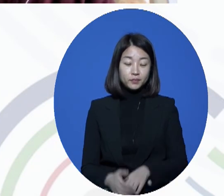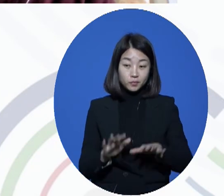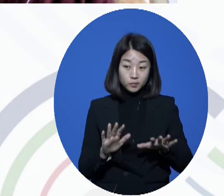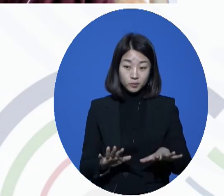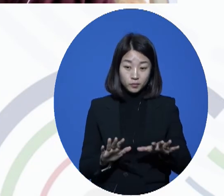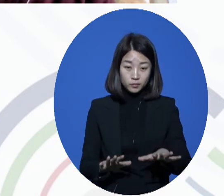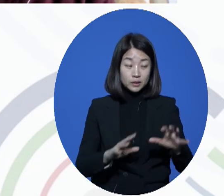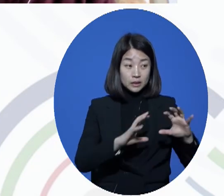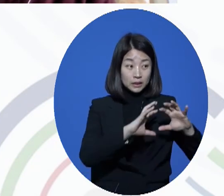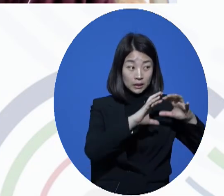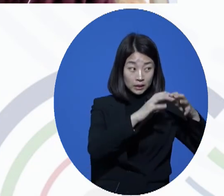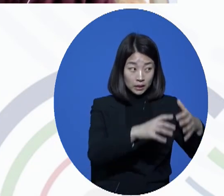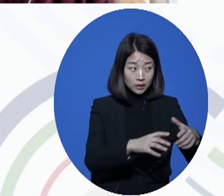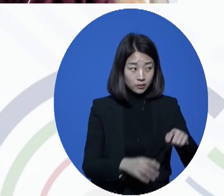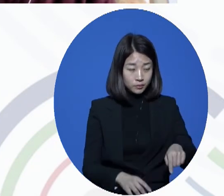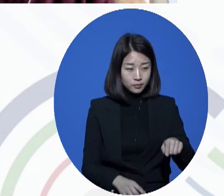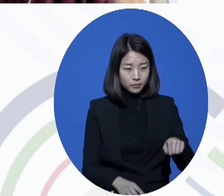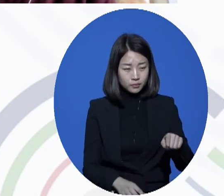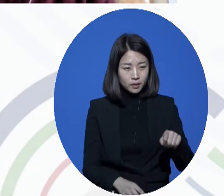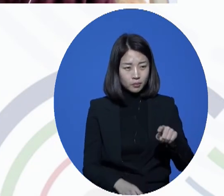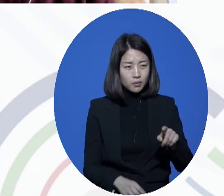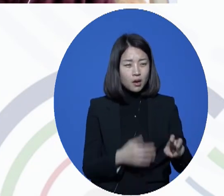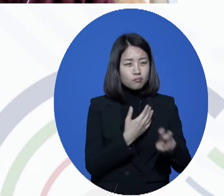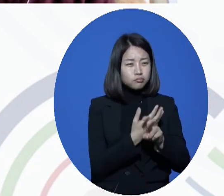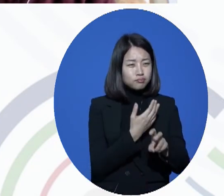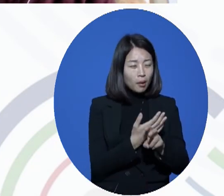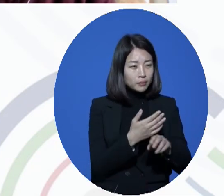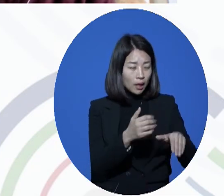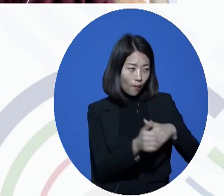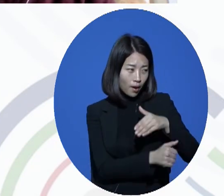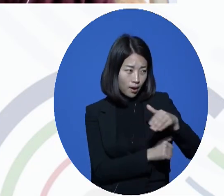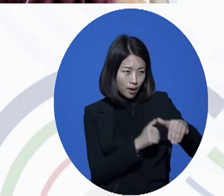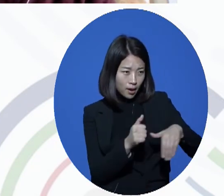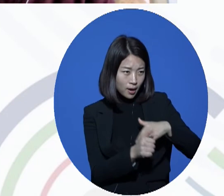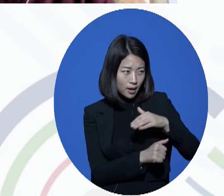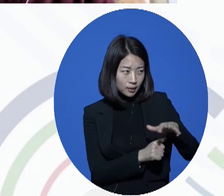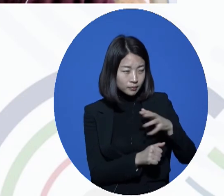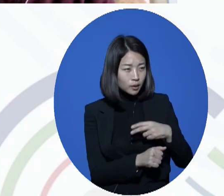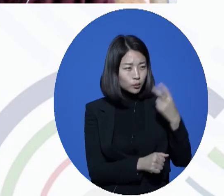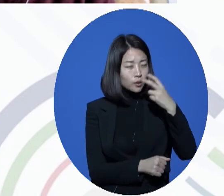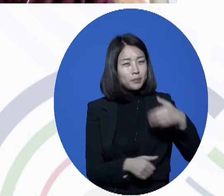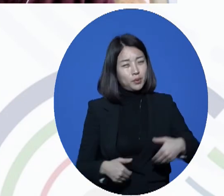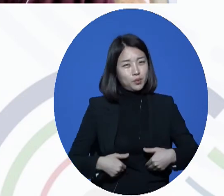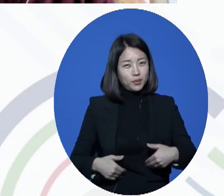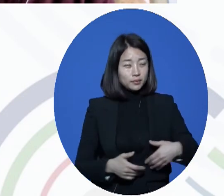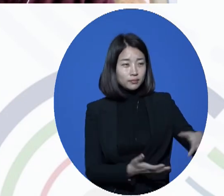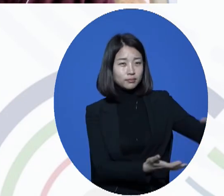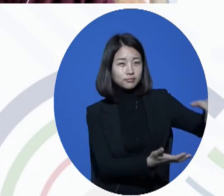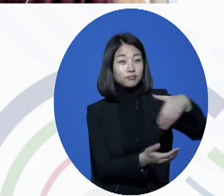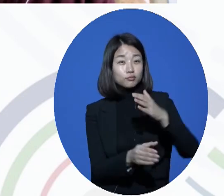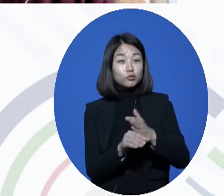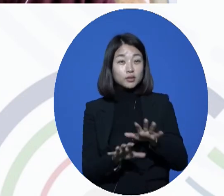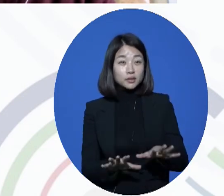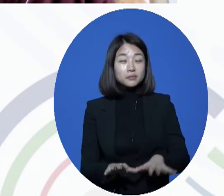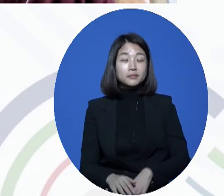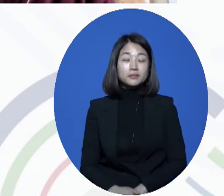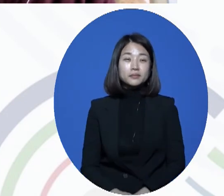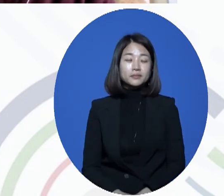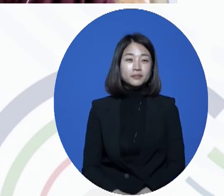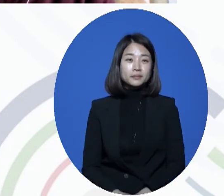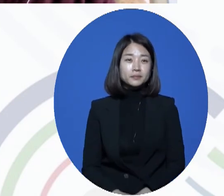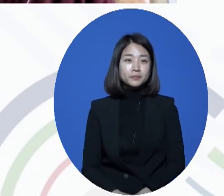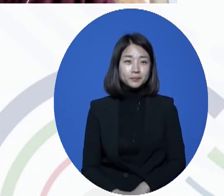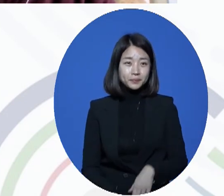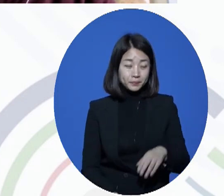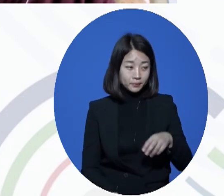현재 전 세계적으로 위반 사례가 얼마나 되는지에 대한 현황 파악, 실태 조사가 필요했기 때문입니다. 그래서